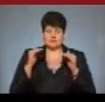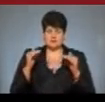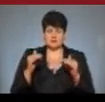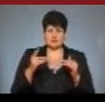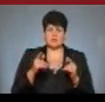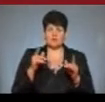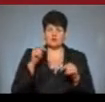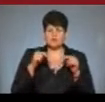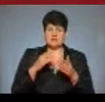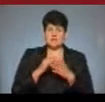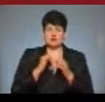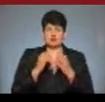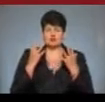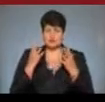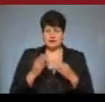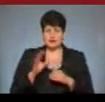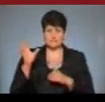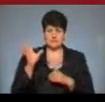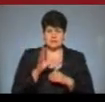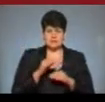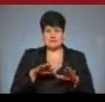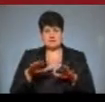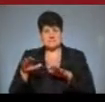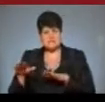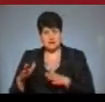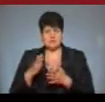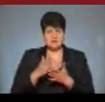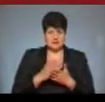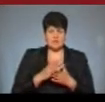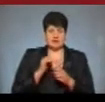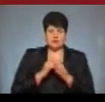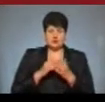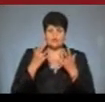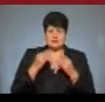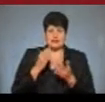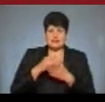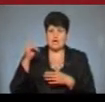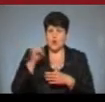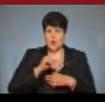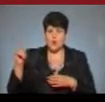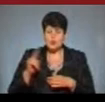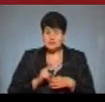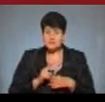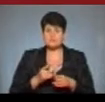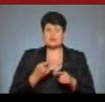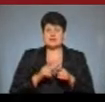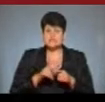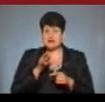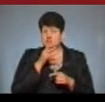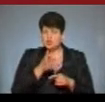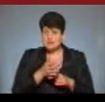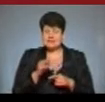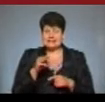Дощі спостерігалися щодня повсюдно або місцями, і практично щодня гриміли грози. На даний період часу в нас вже